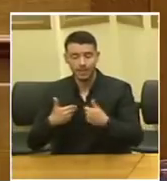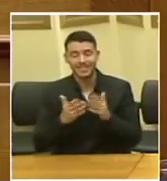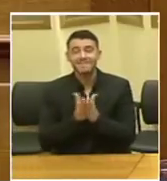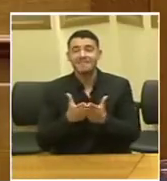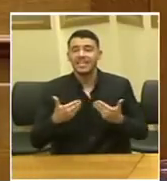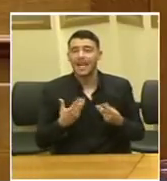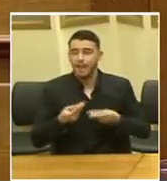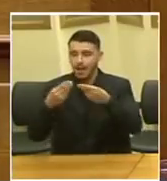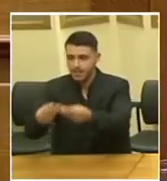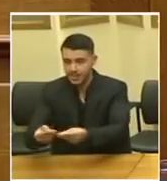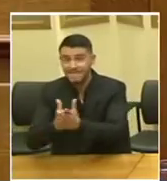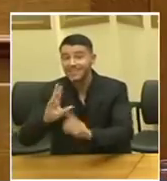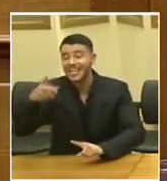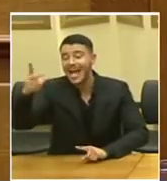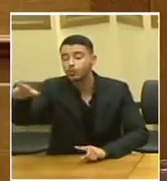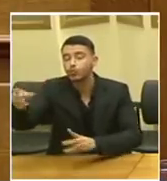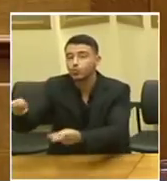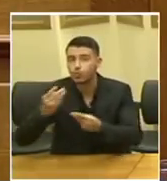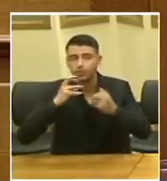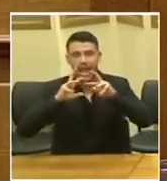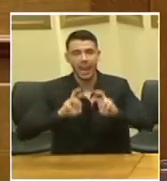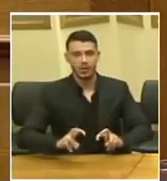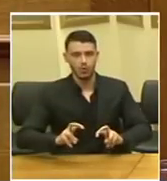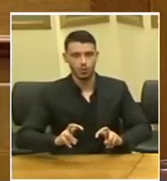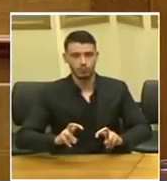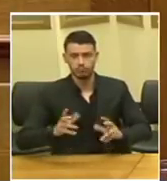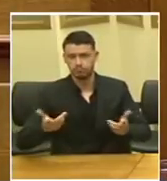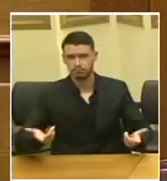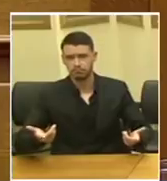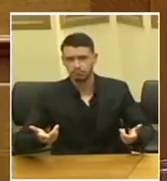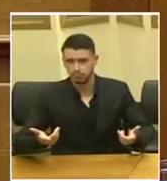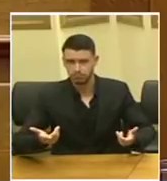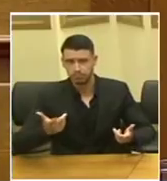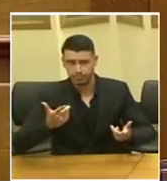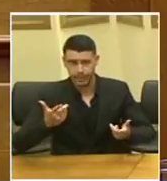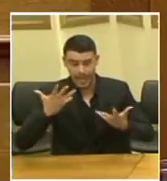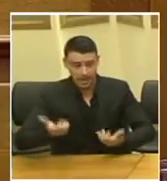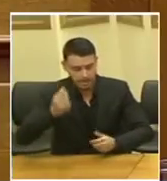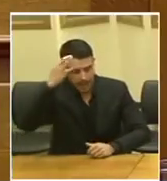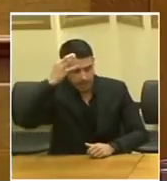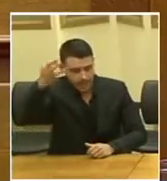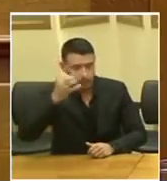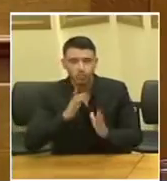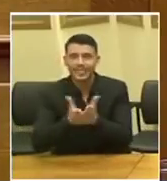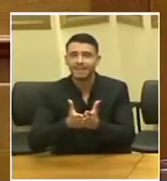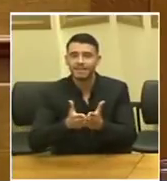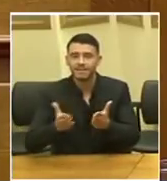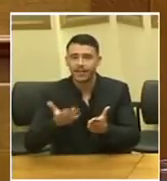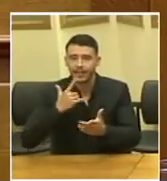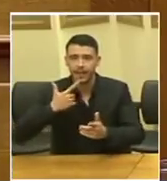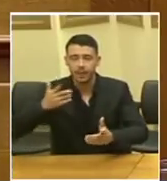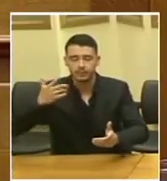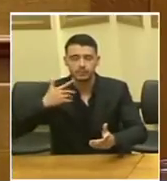Υπάρχει κανένας που φοβάται ότι αν τα δουν τα δικά μας θα βρούνε παραβιάσεις του διεθνούς νόμου? Αυτό είναι. Κύριε